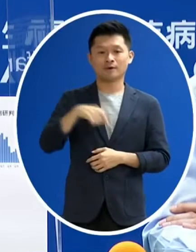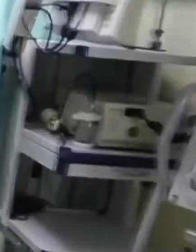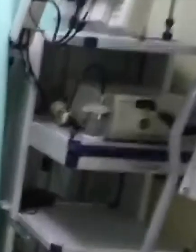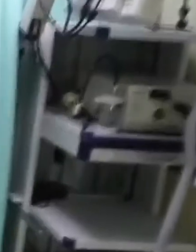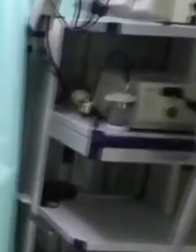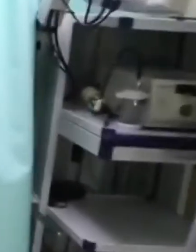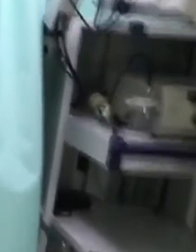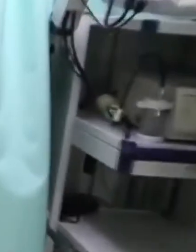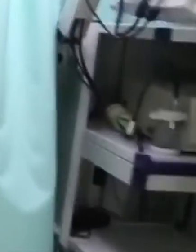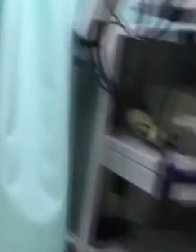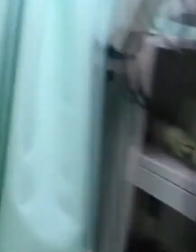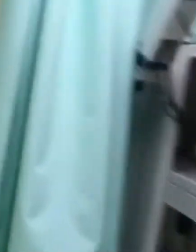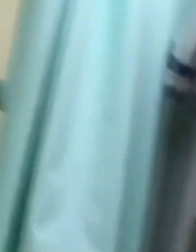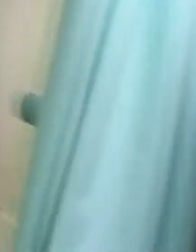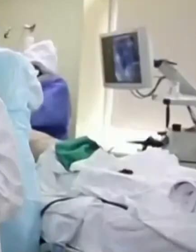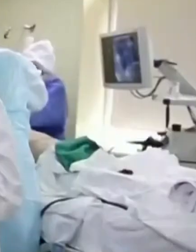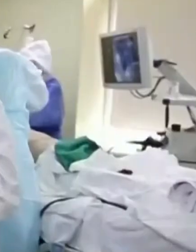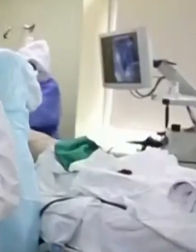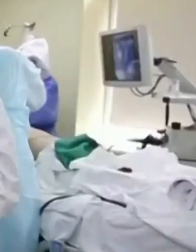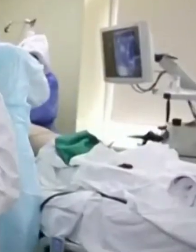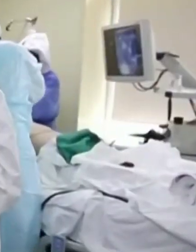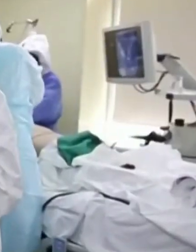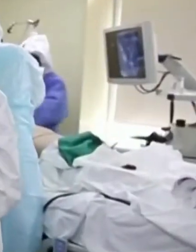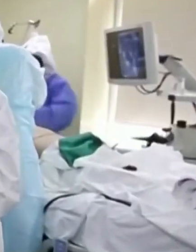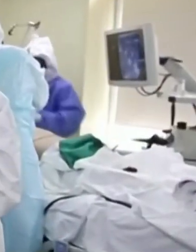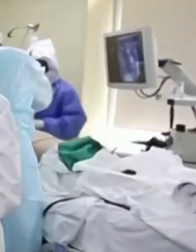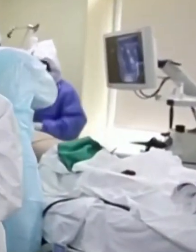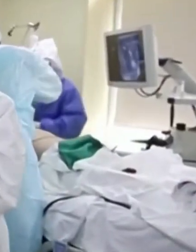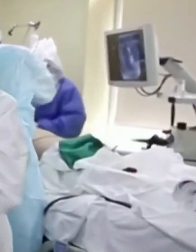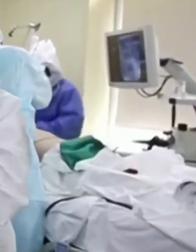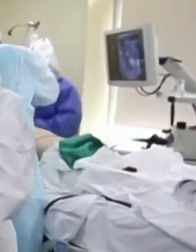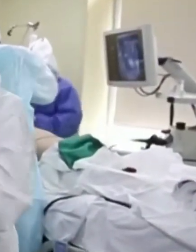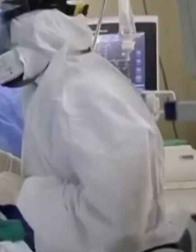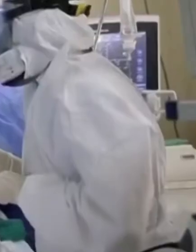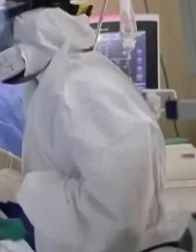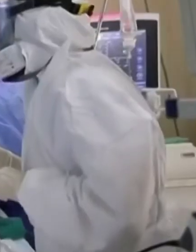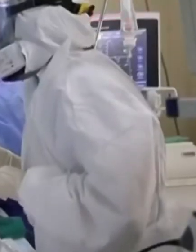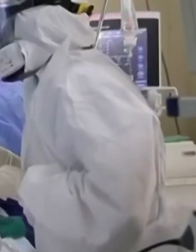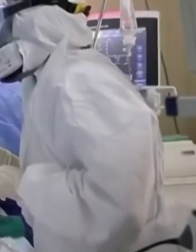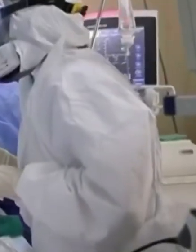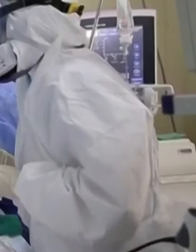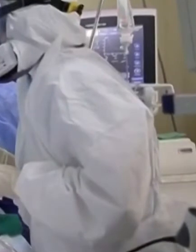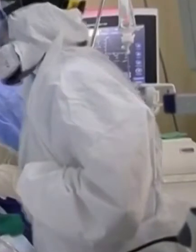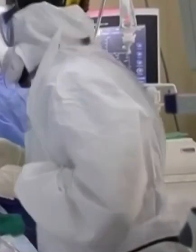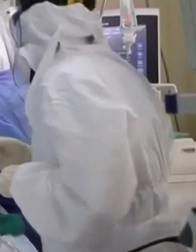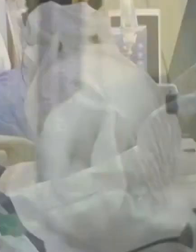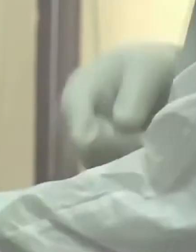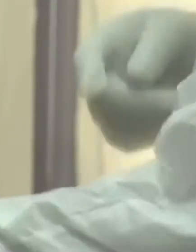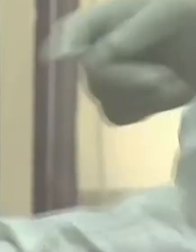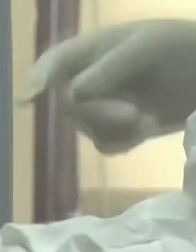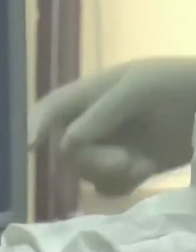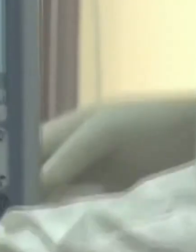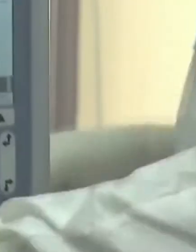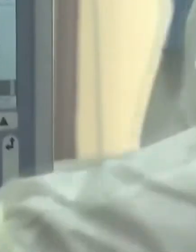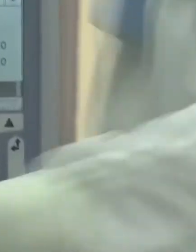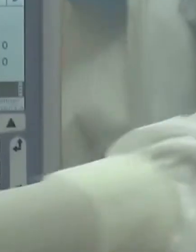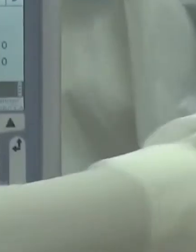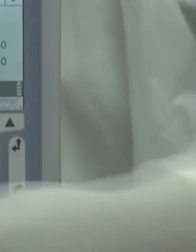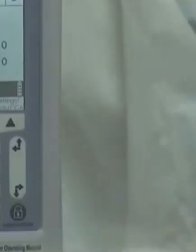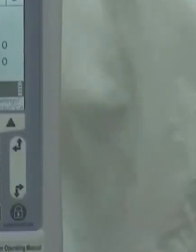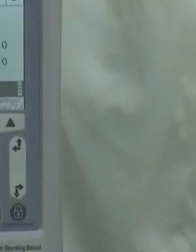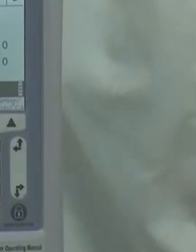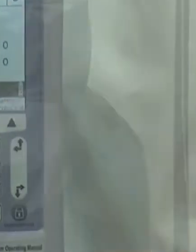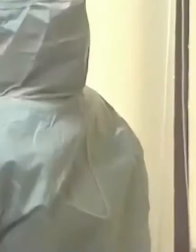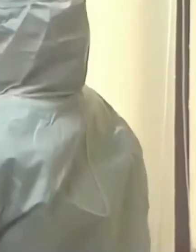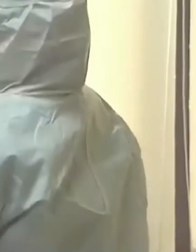较小。 至于针对抗寄生虫药物伊维菌素是否能当作治疗药物，专家咨询小组召集人